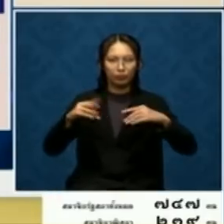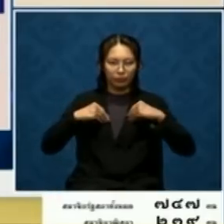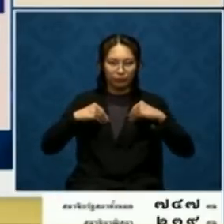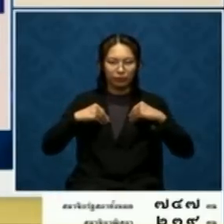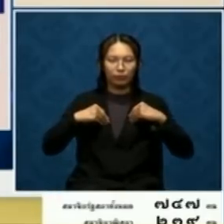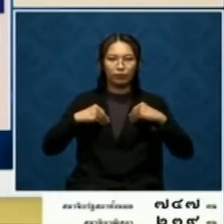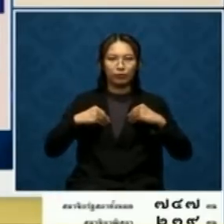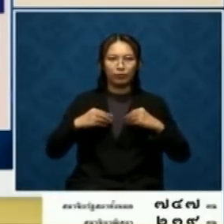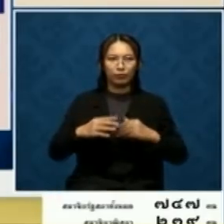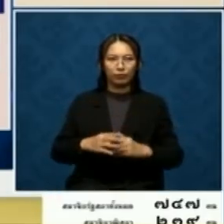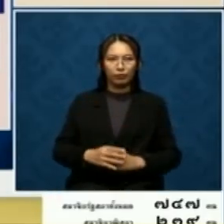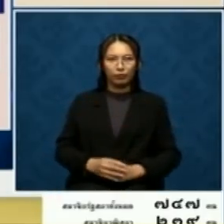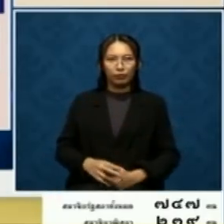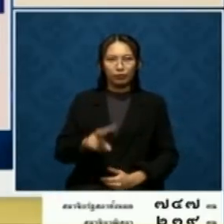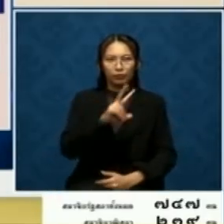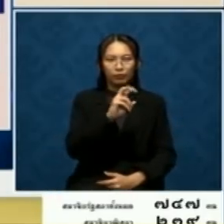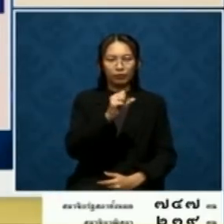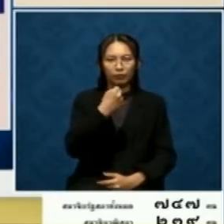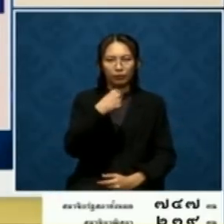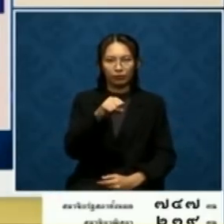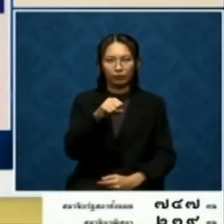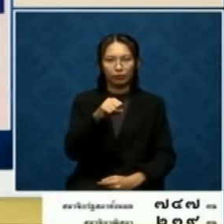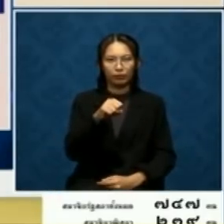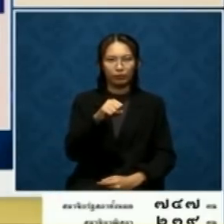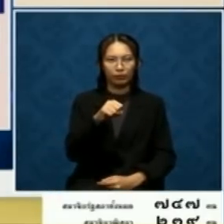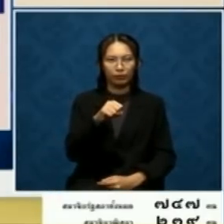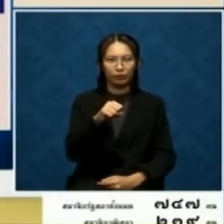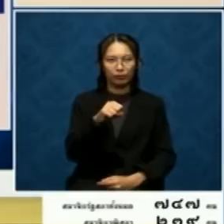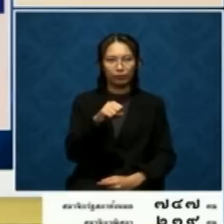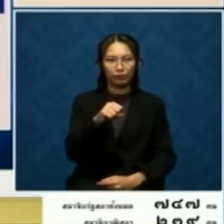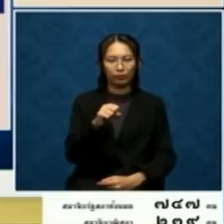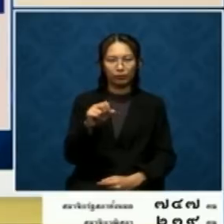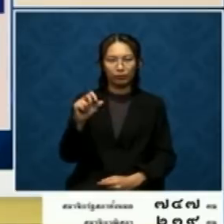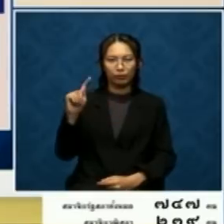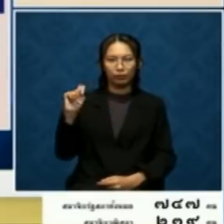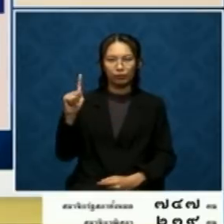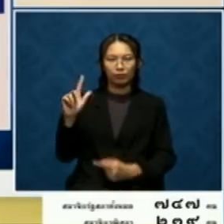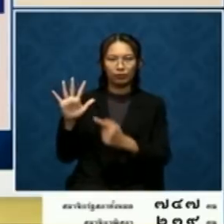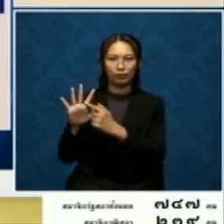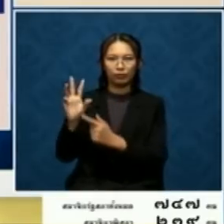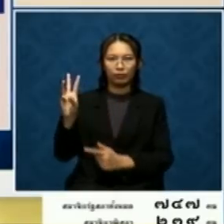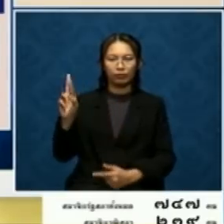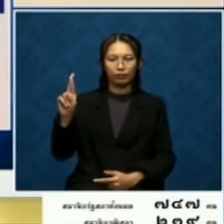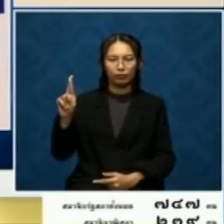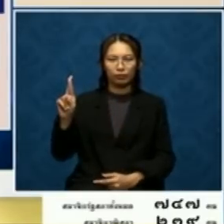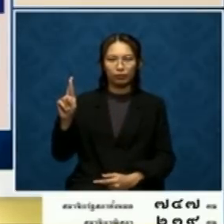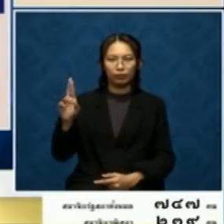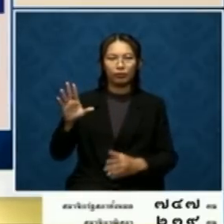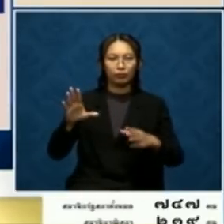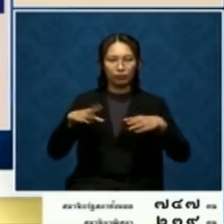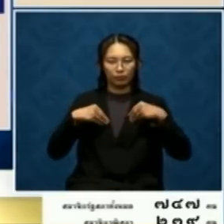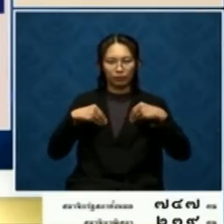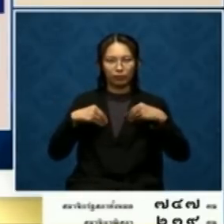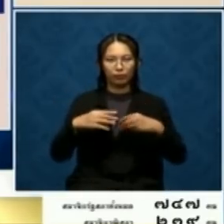คเพื่อไทยกับก้าวไกลจับมือกันเพื่อแก้แล้วทำมันเป็นไปไม่ได้หรอกครับจับมือกันเสียงก็ไม่ถึง376ก็ใช้เสียงเท่ากับเลือกนายกเนี่ยเ